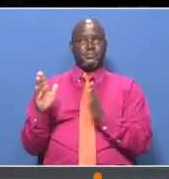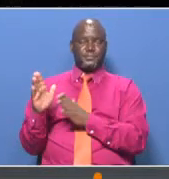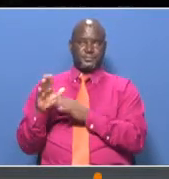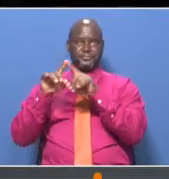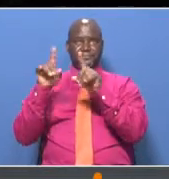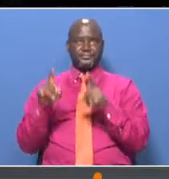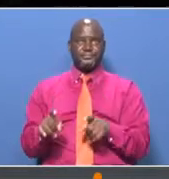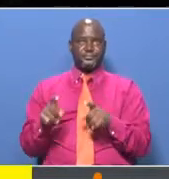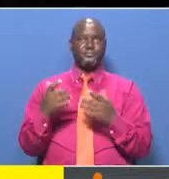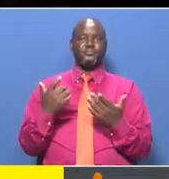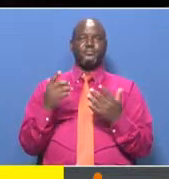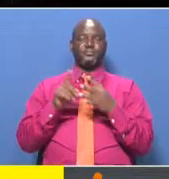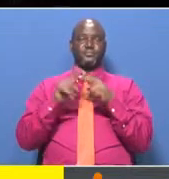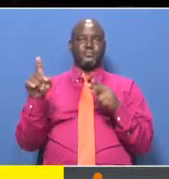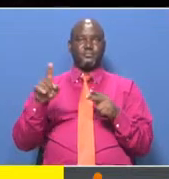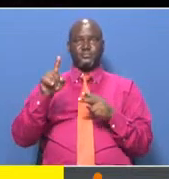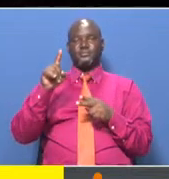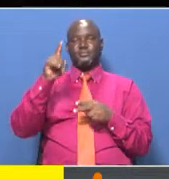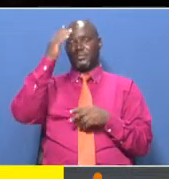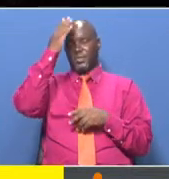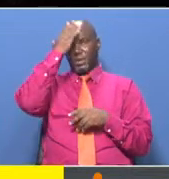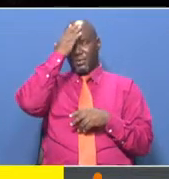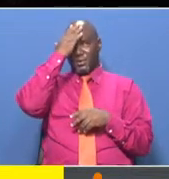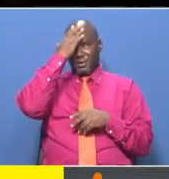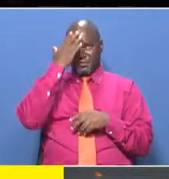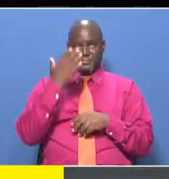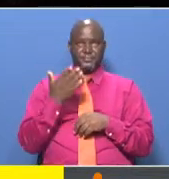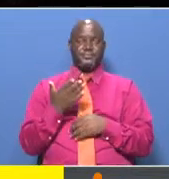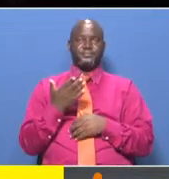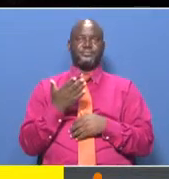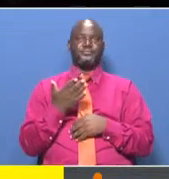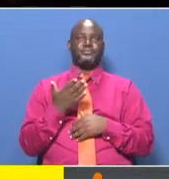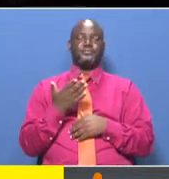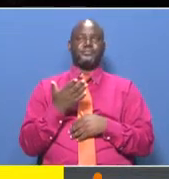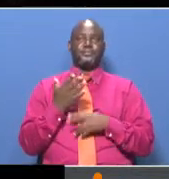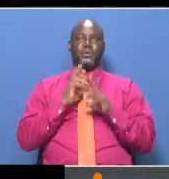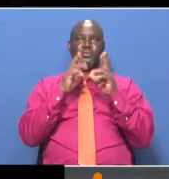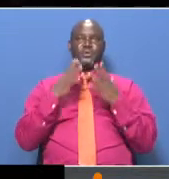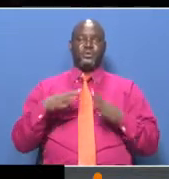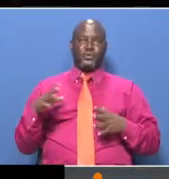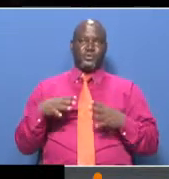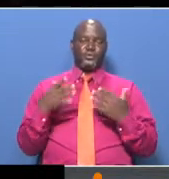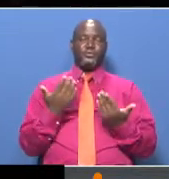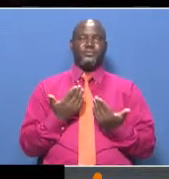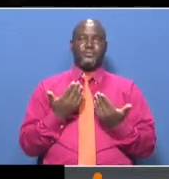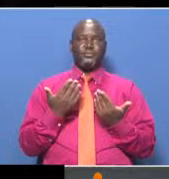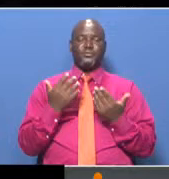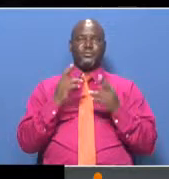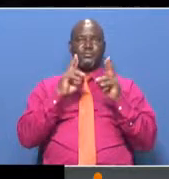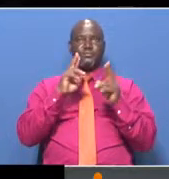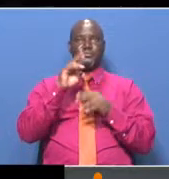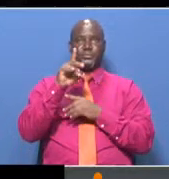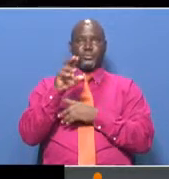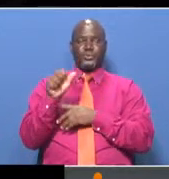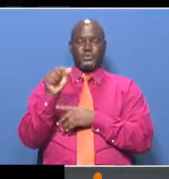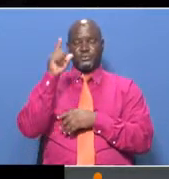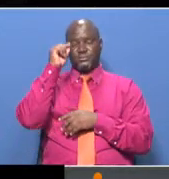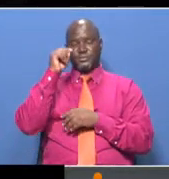huo wa kitaifa utakaoanza siku ya Jumatatu. Kwa mengi zaidi tuungane na mwanahabari Boniface Msangi akiwa Mombasa